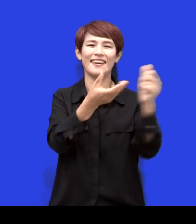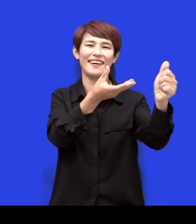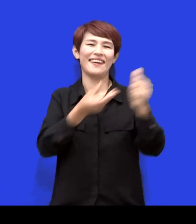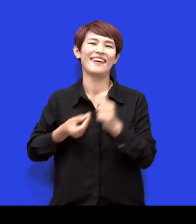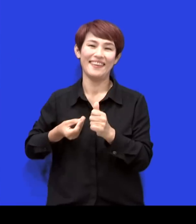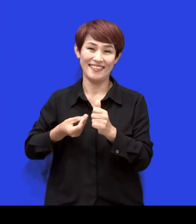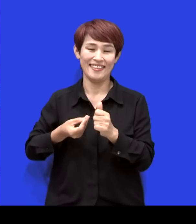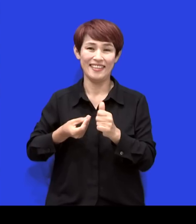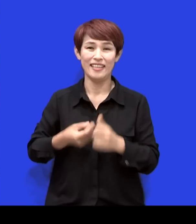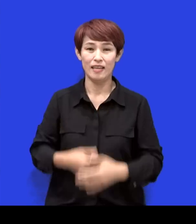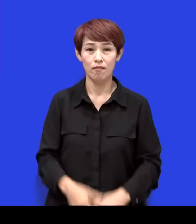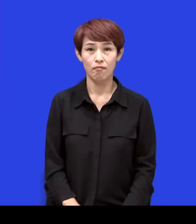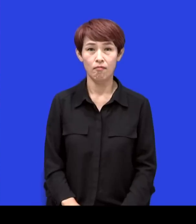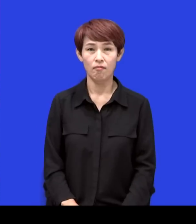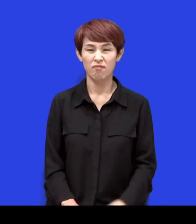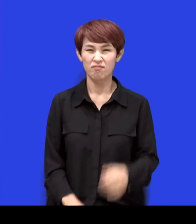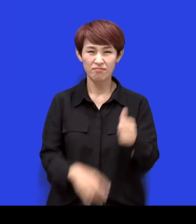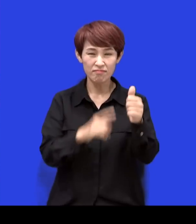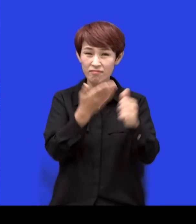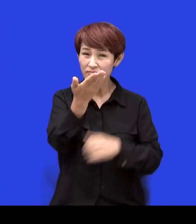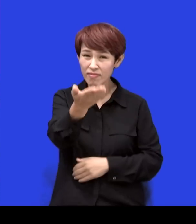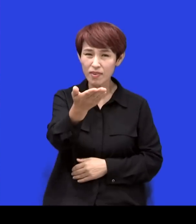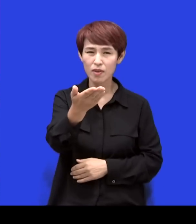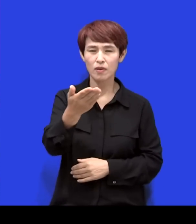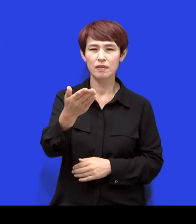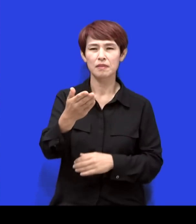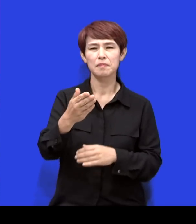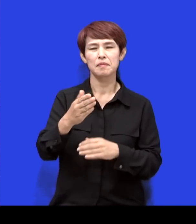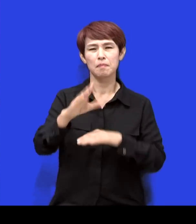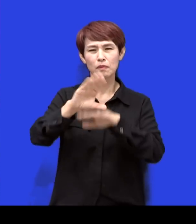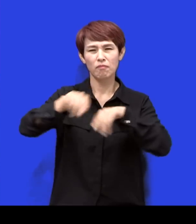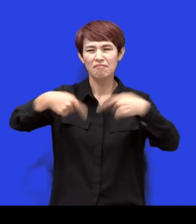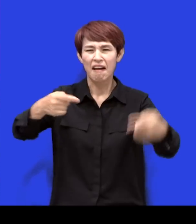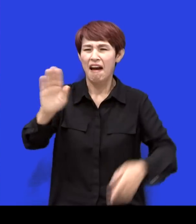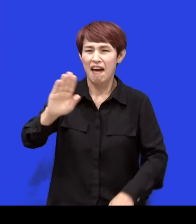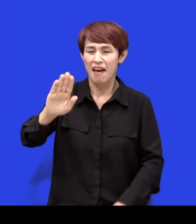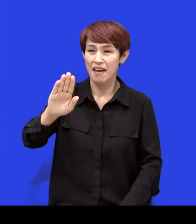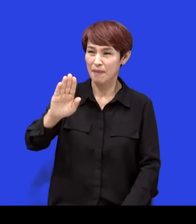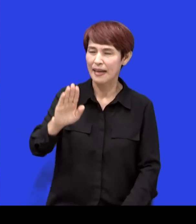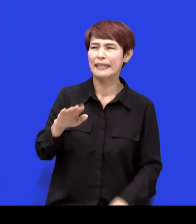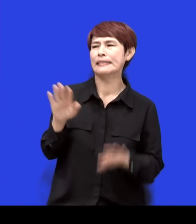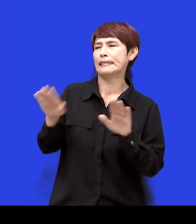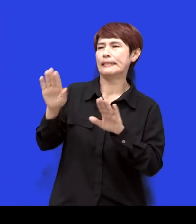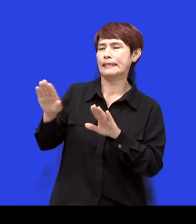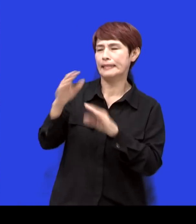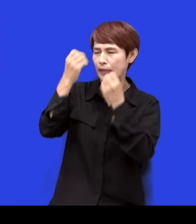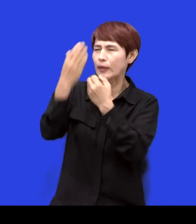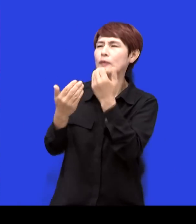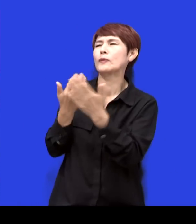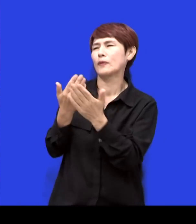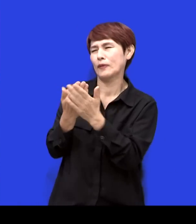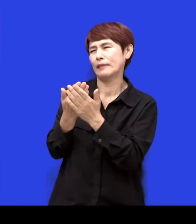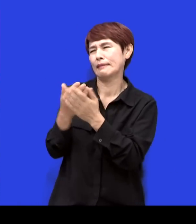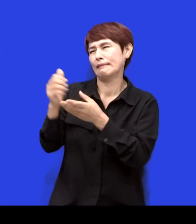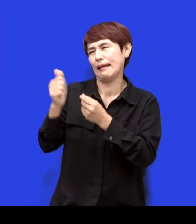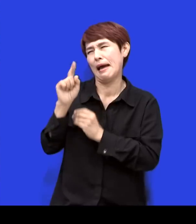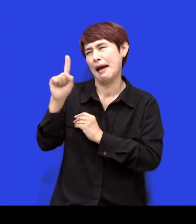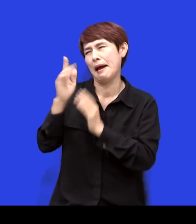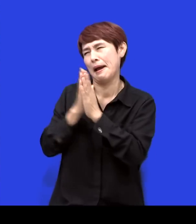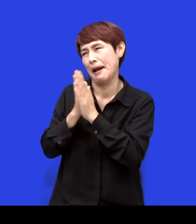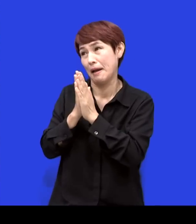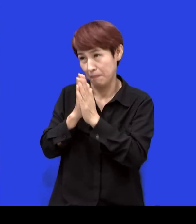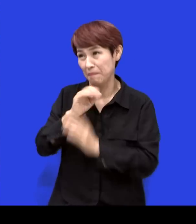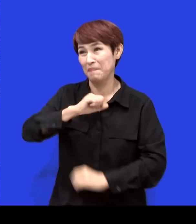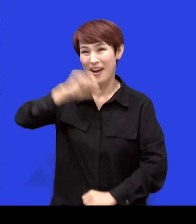작가님은 어렵게. 근데 또 작가님이 웬만한 또 인터뷰는 출연을 안 하신다고 그러셔서 새롭게 하소라고 말씀을 드리고 오늘 모셨다고